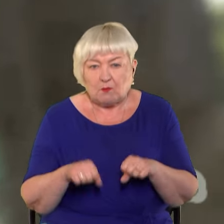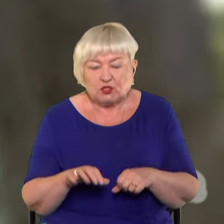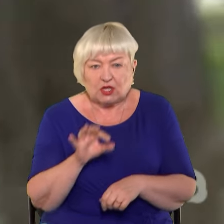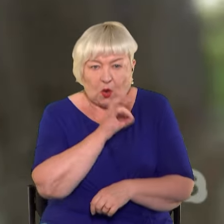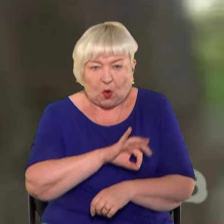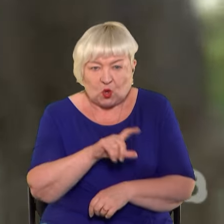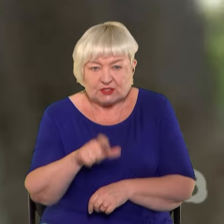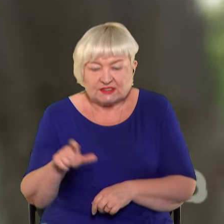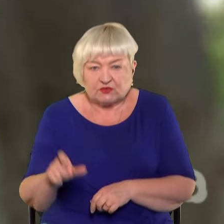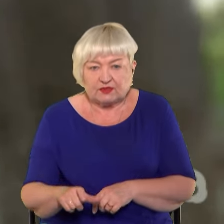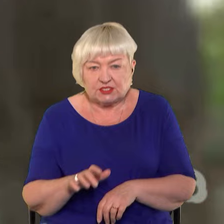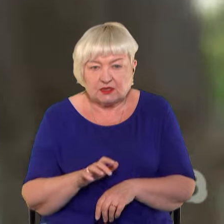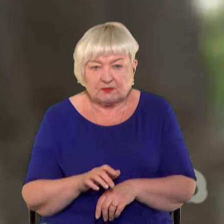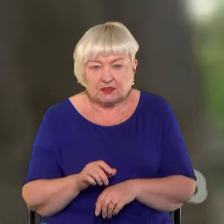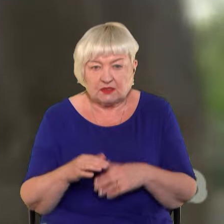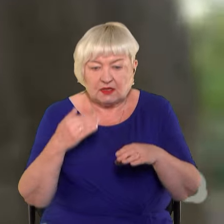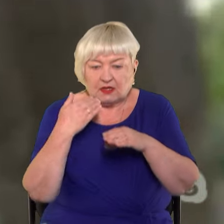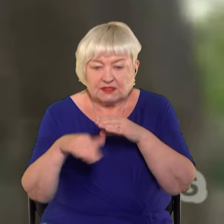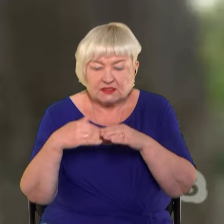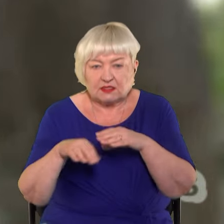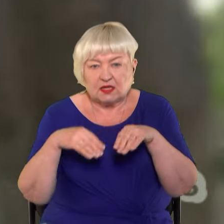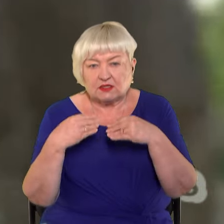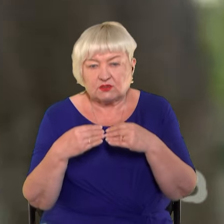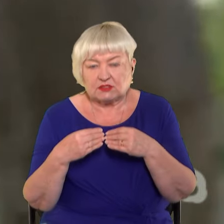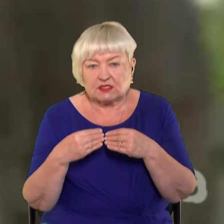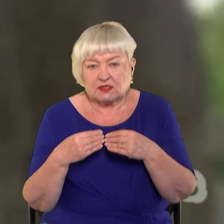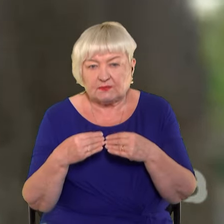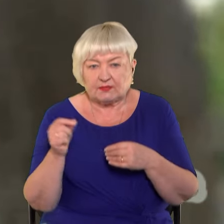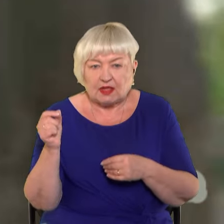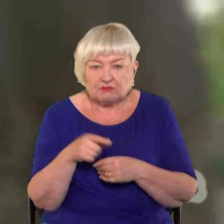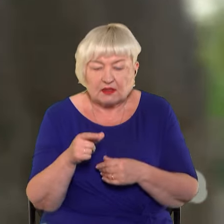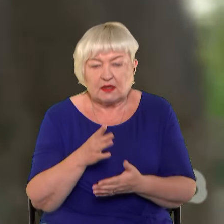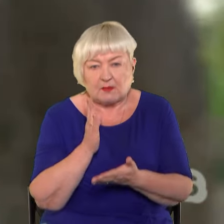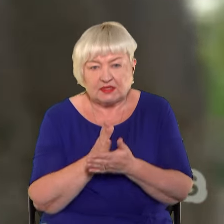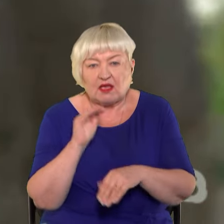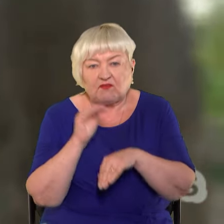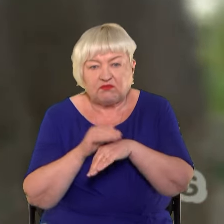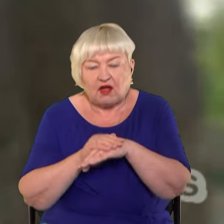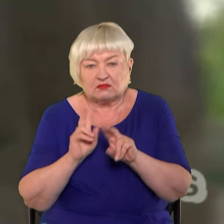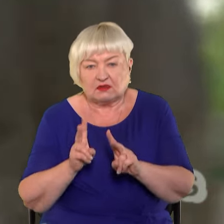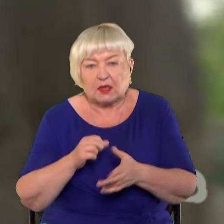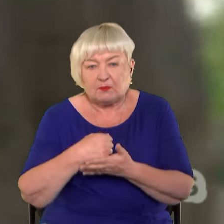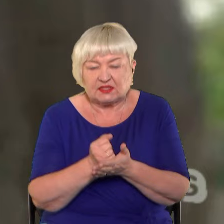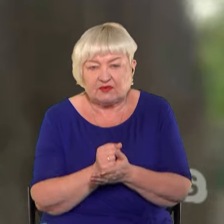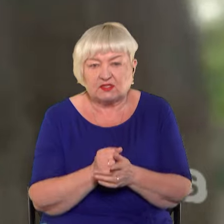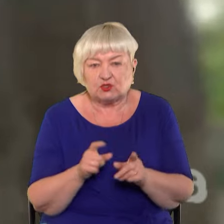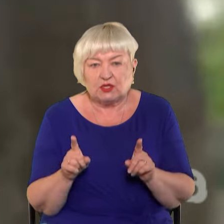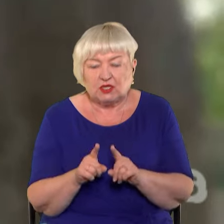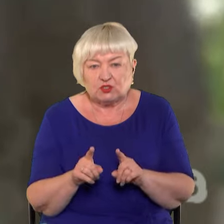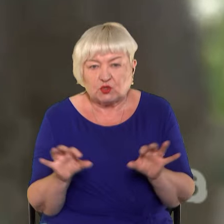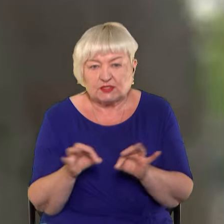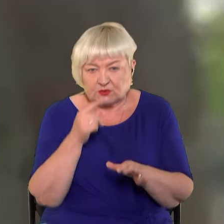користувачами надсилаються чи надаються телеграму, є факти, які підтверджують, що вони одразу опиняються